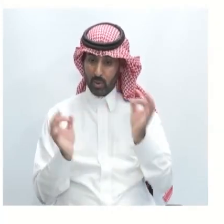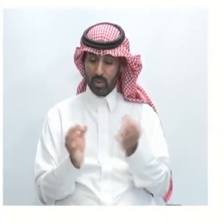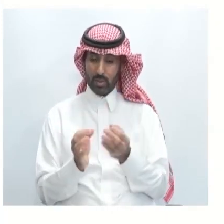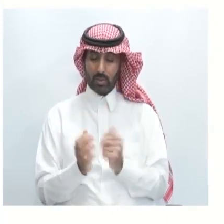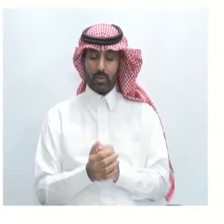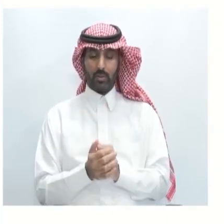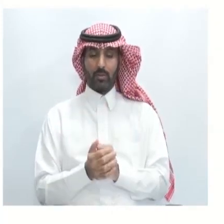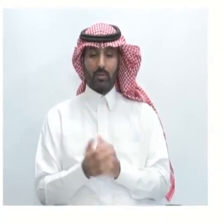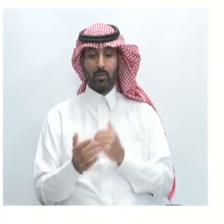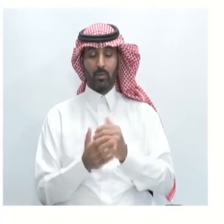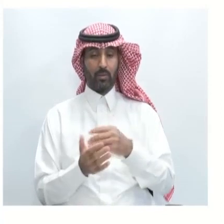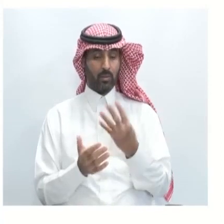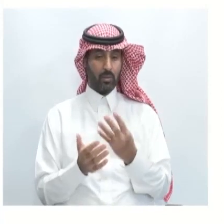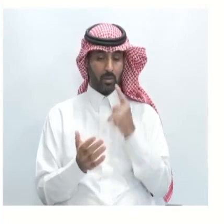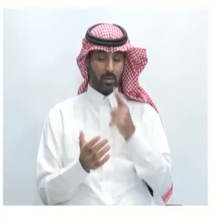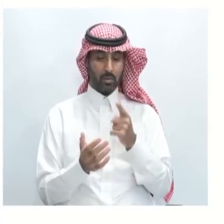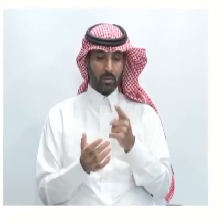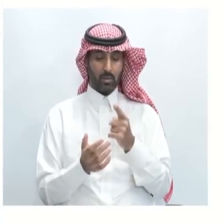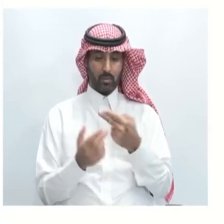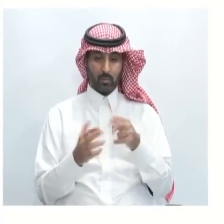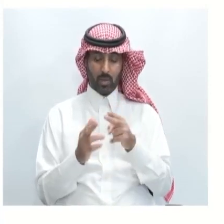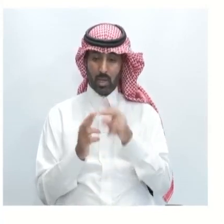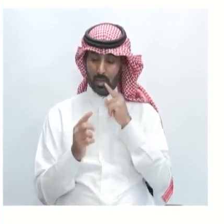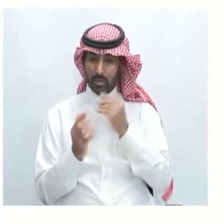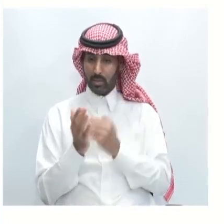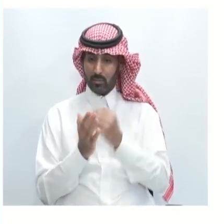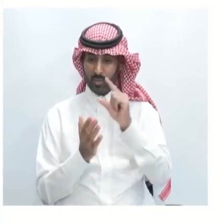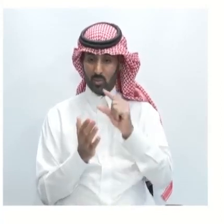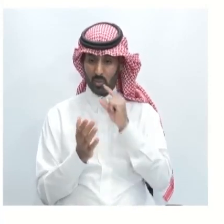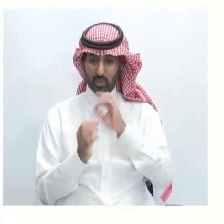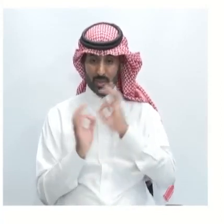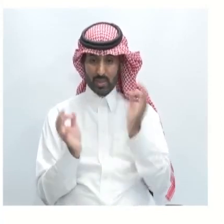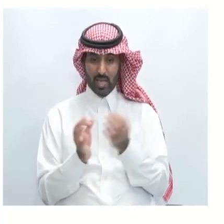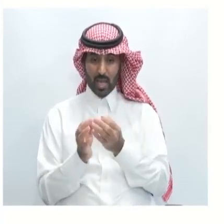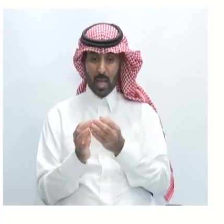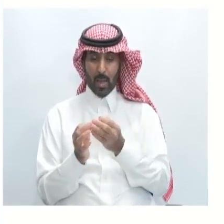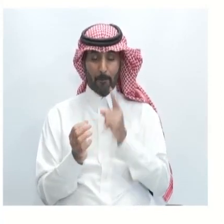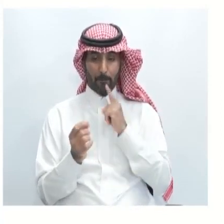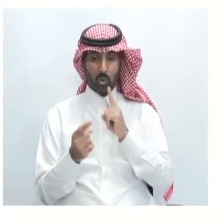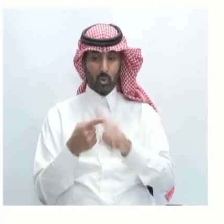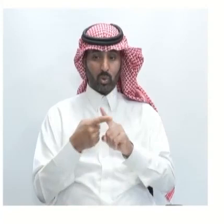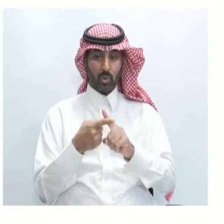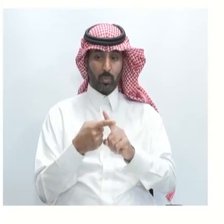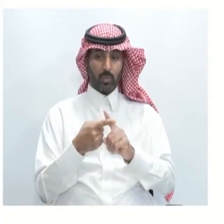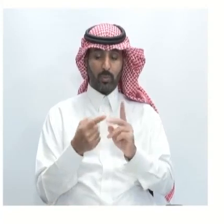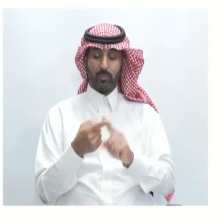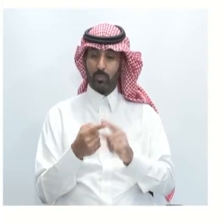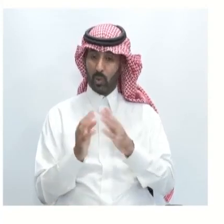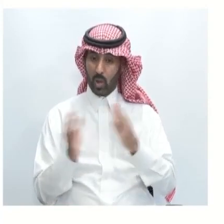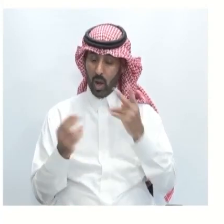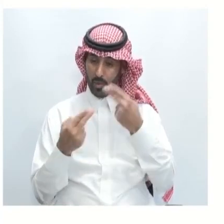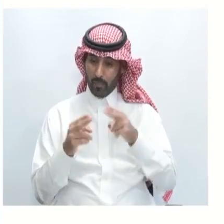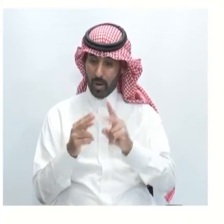اخيرا ورابعا ان تكون المقدمه الصغرى كليه موجبه والمقدمه الكبرى